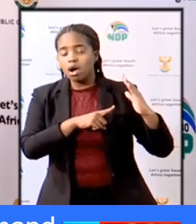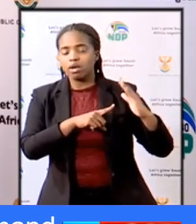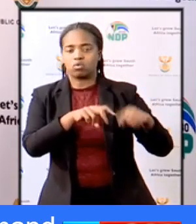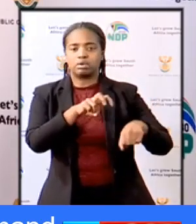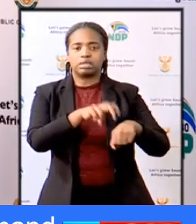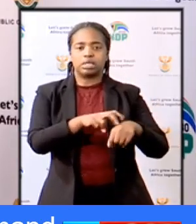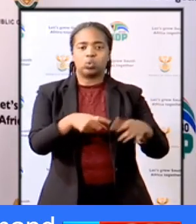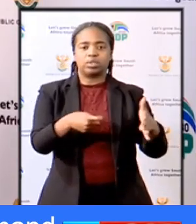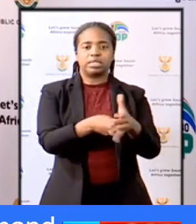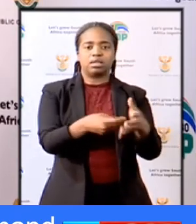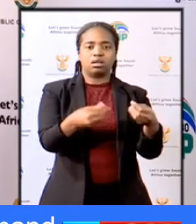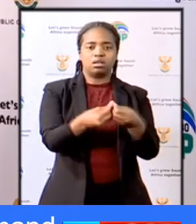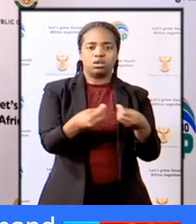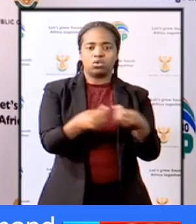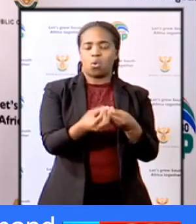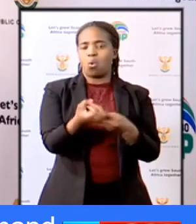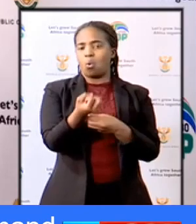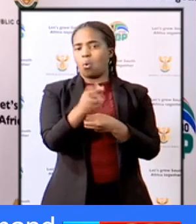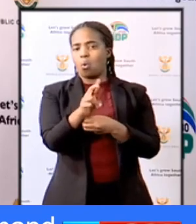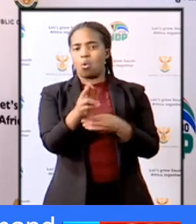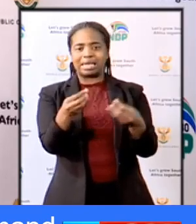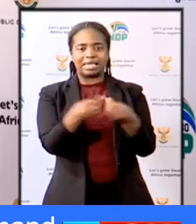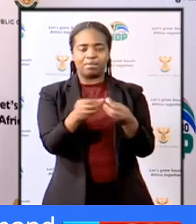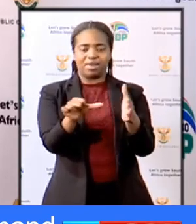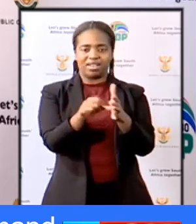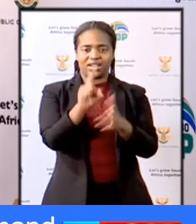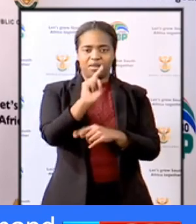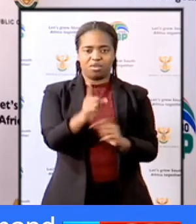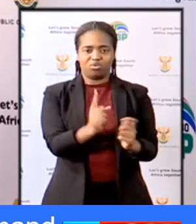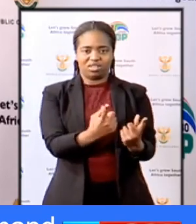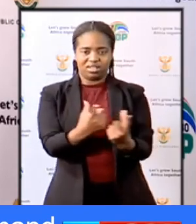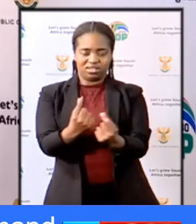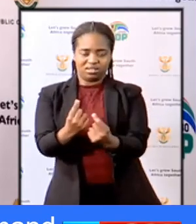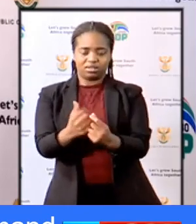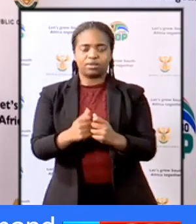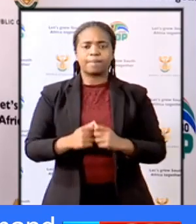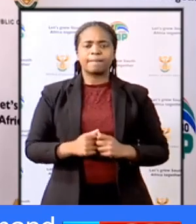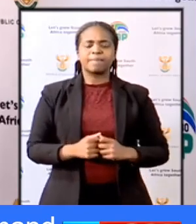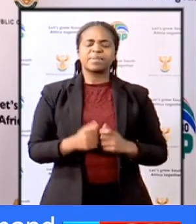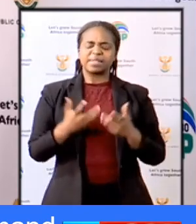lokho okufanele bakwenze. Sasho ke ukuthi